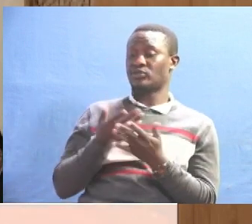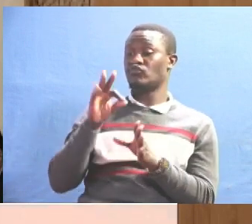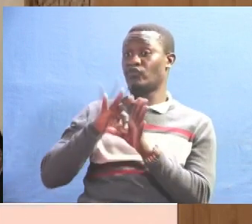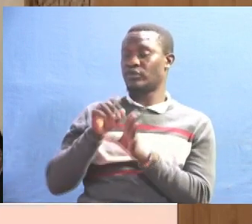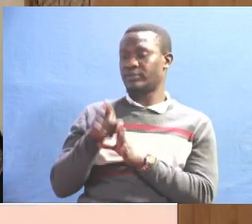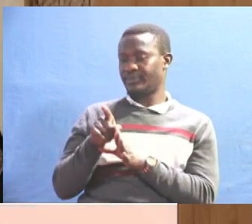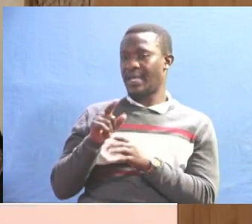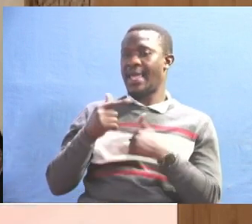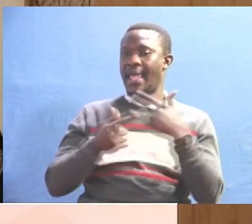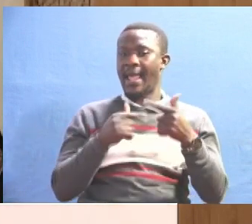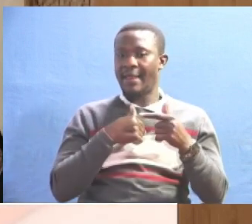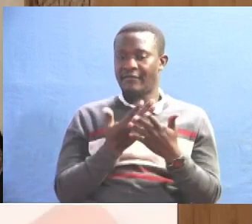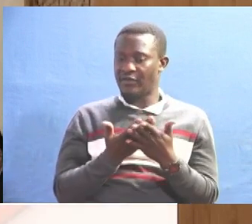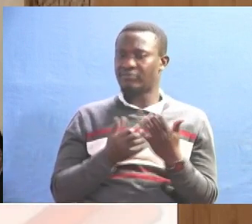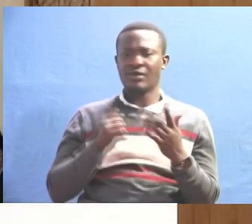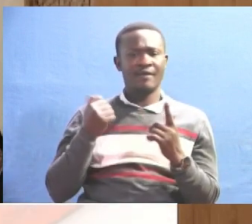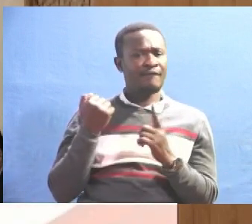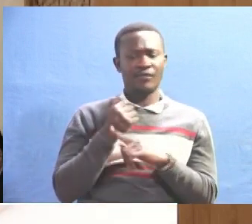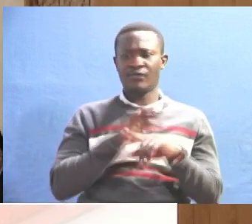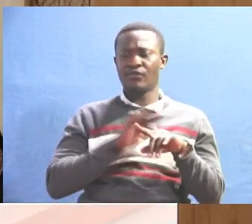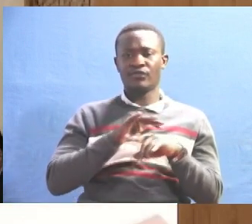kura huenda likamwadhiri Odinga.